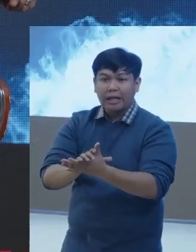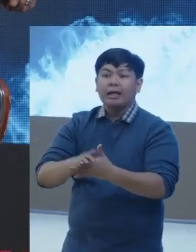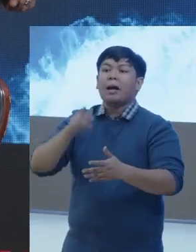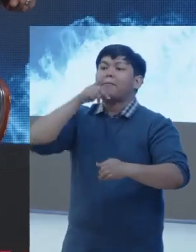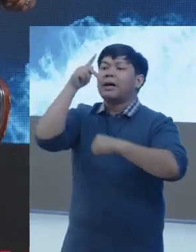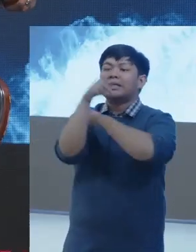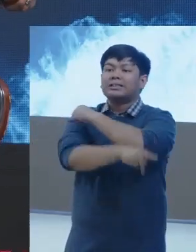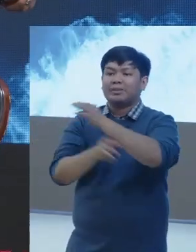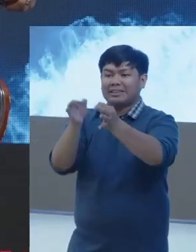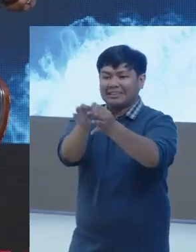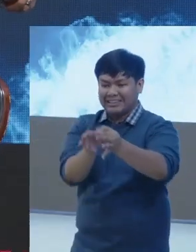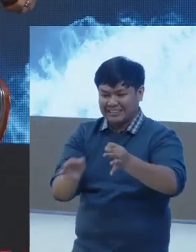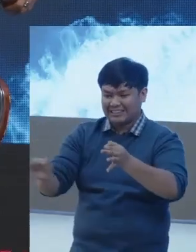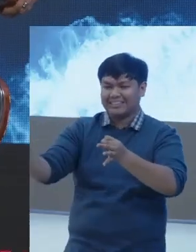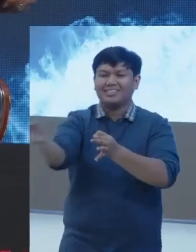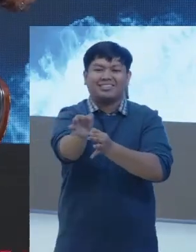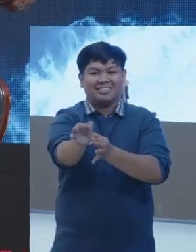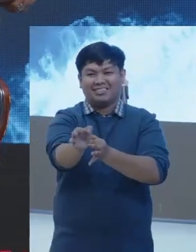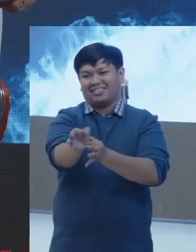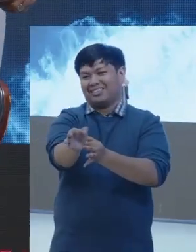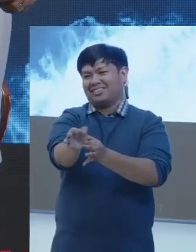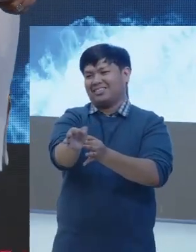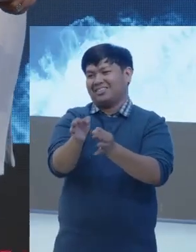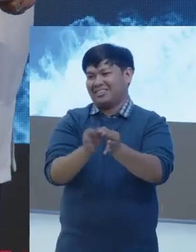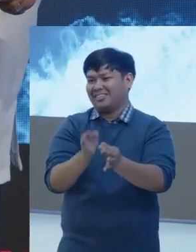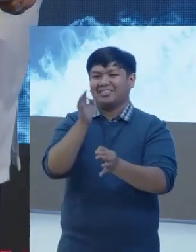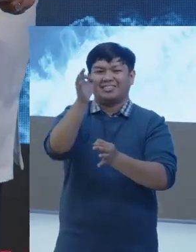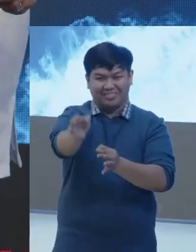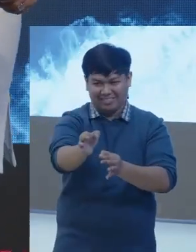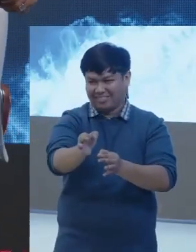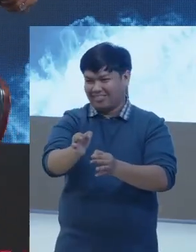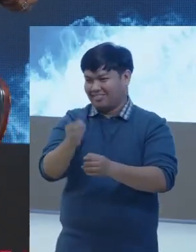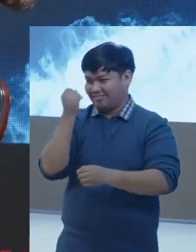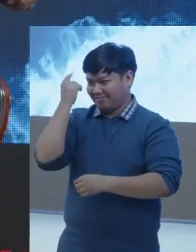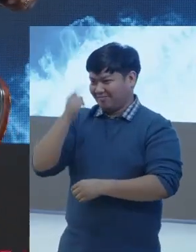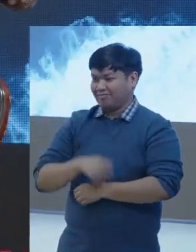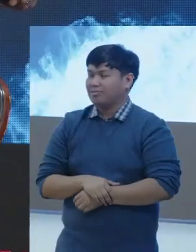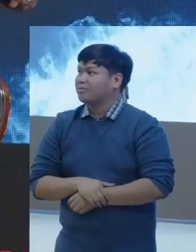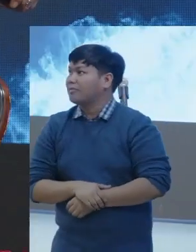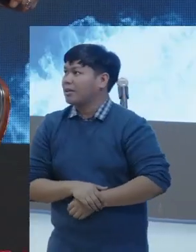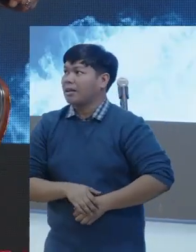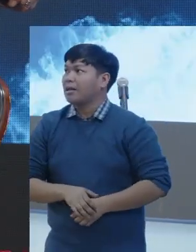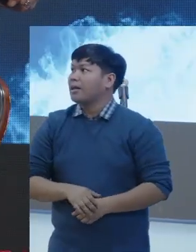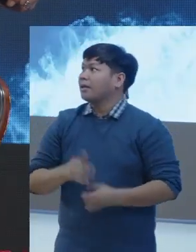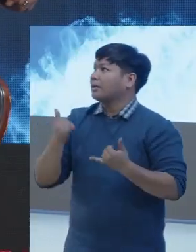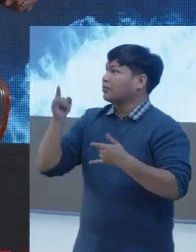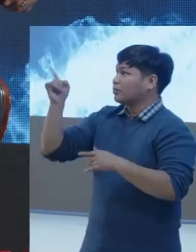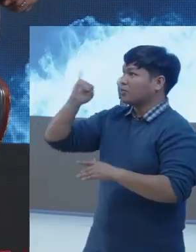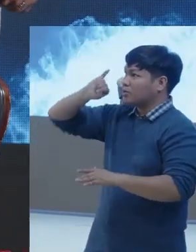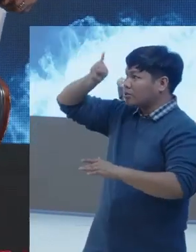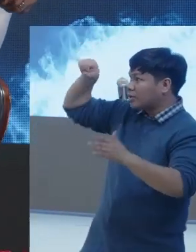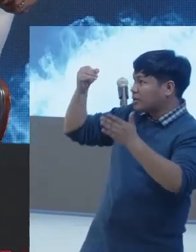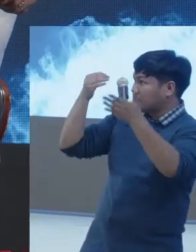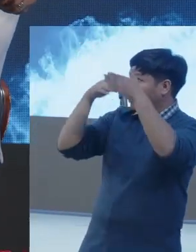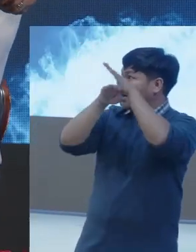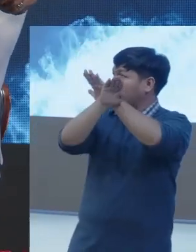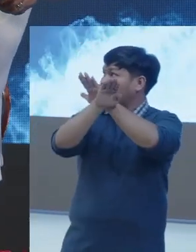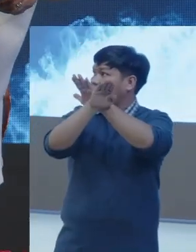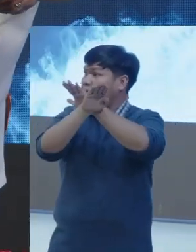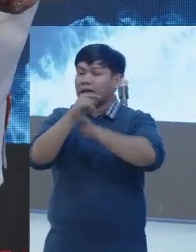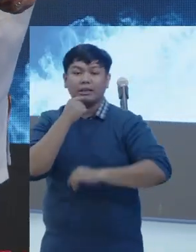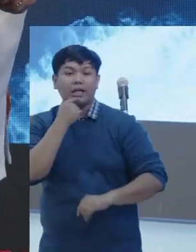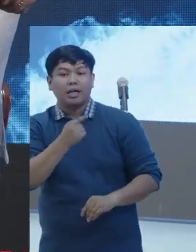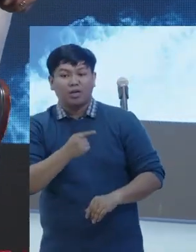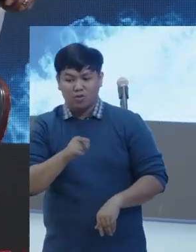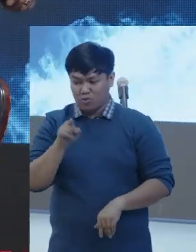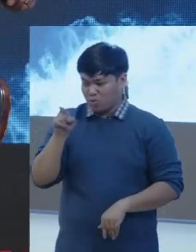sabi doon, it may be that the house of Judah, Israel, southern kingdom po ulit ito, will hear all the disaster